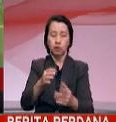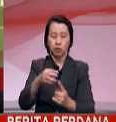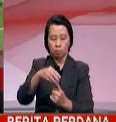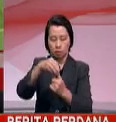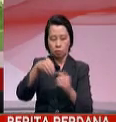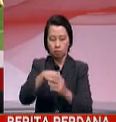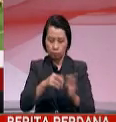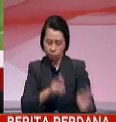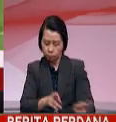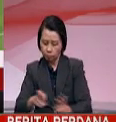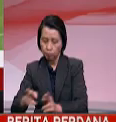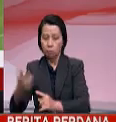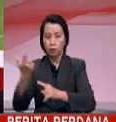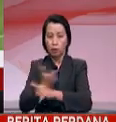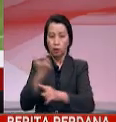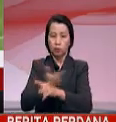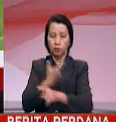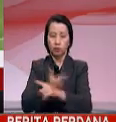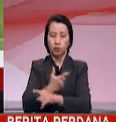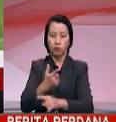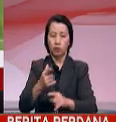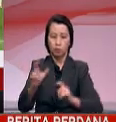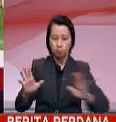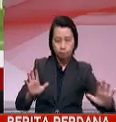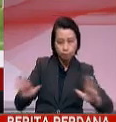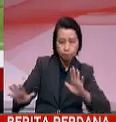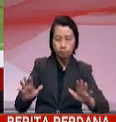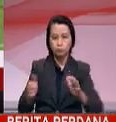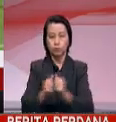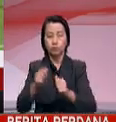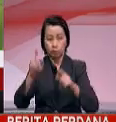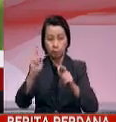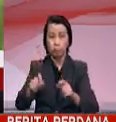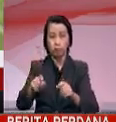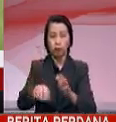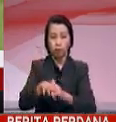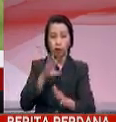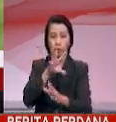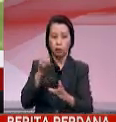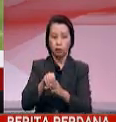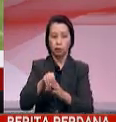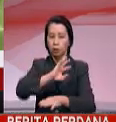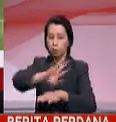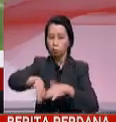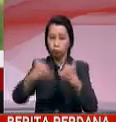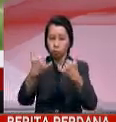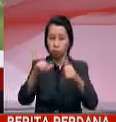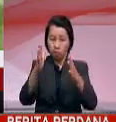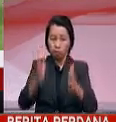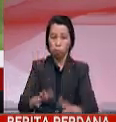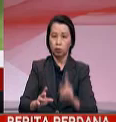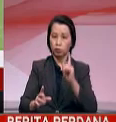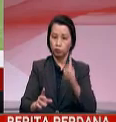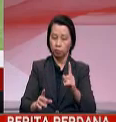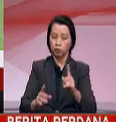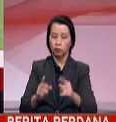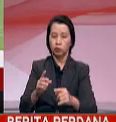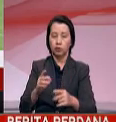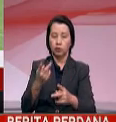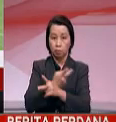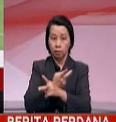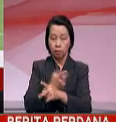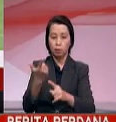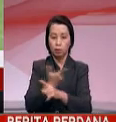dalam merencanakan latihan taktikal. Ini kerana ia memerlukan penlibatan semua pemain dalam satu sesi